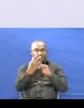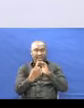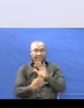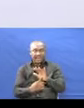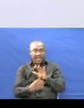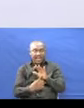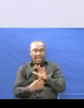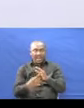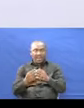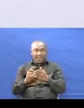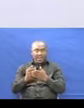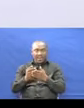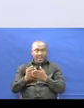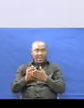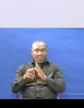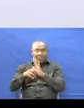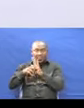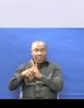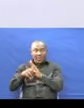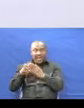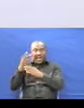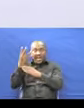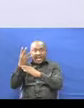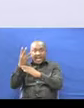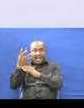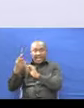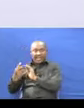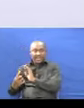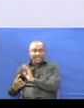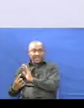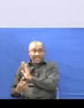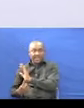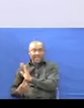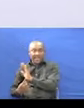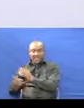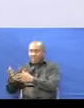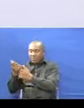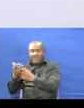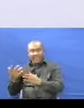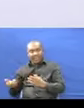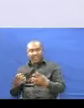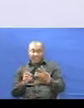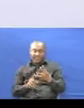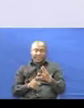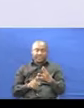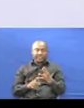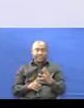5 ya 6 utoe 4 ya 6 sawa sawa na ngapi? Swali la mwisho